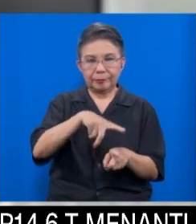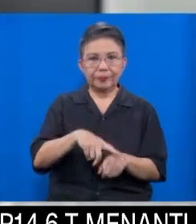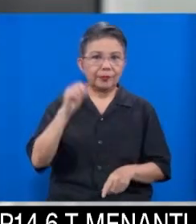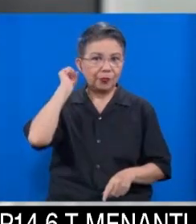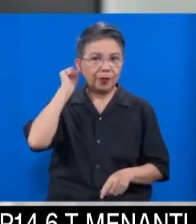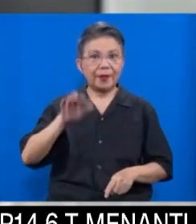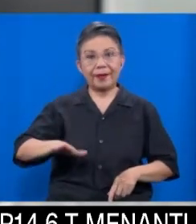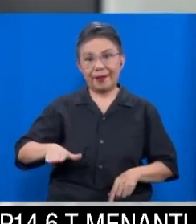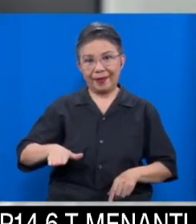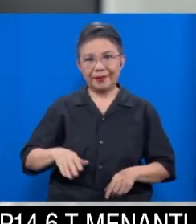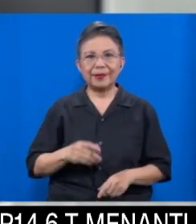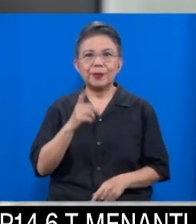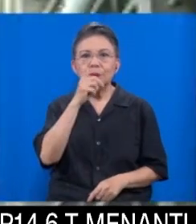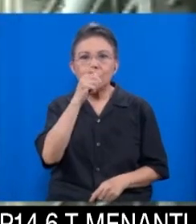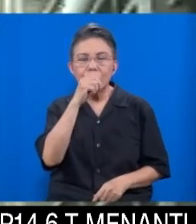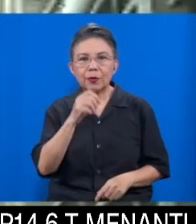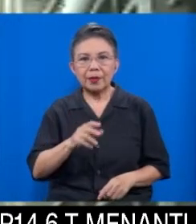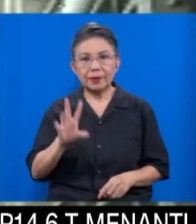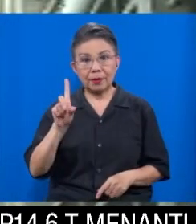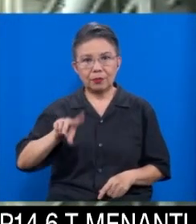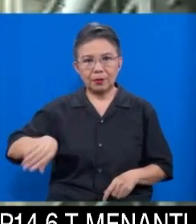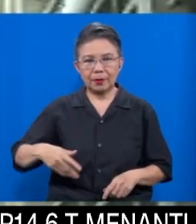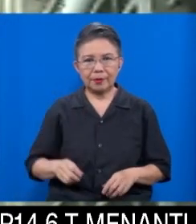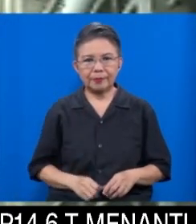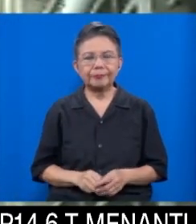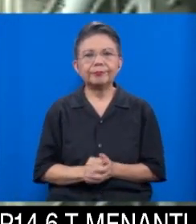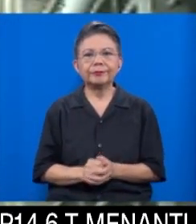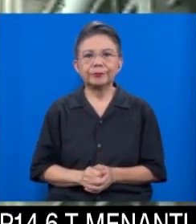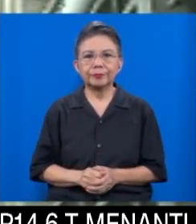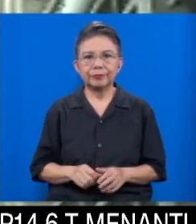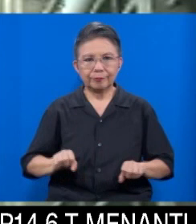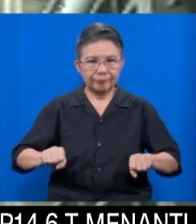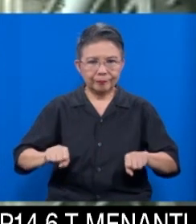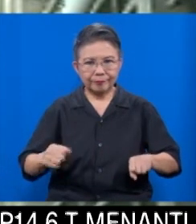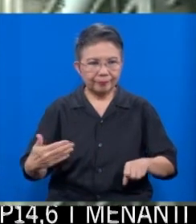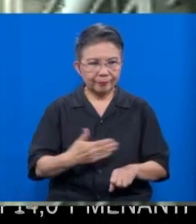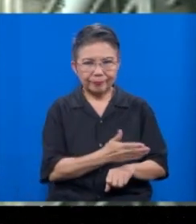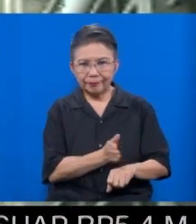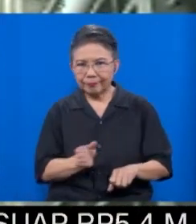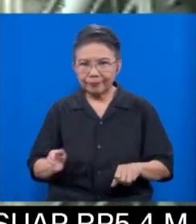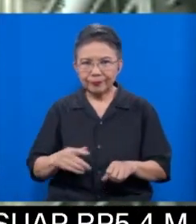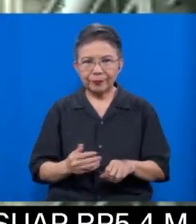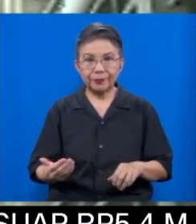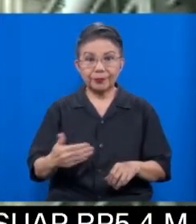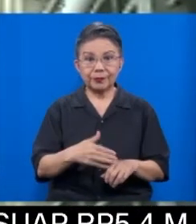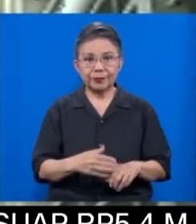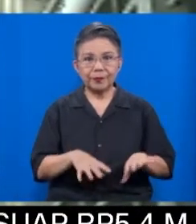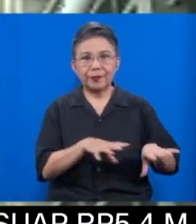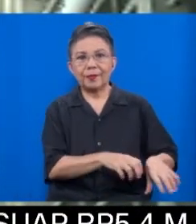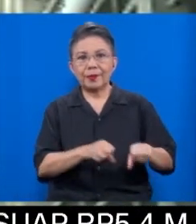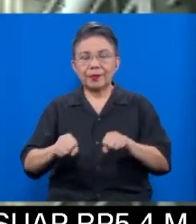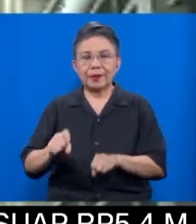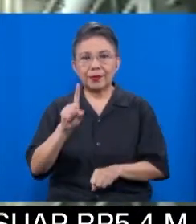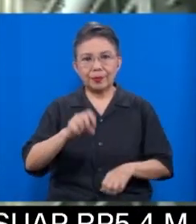seorang perempuan dan anak kecil. Pelaku yang diduga membawa anak istrinya ini awalnya melintas, lalu kembali dan membawa